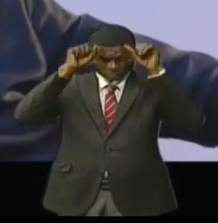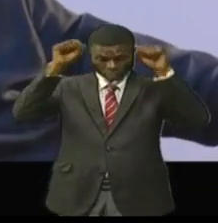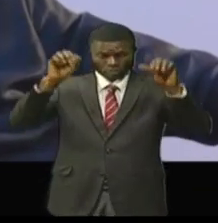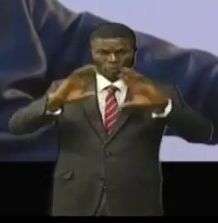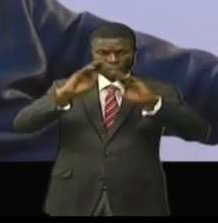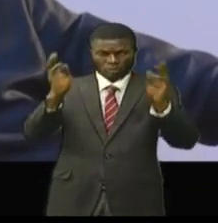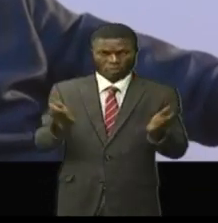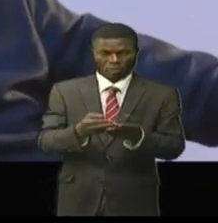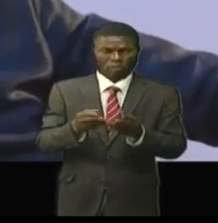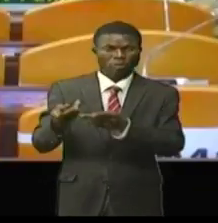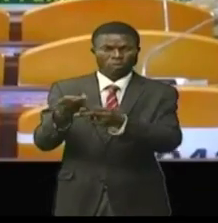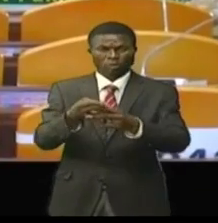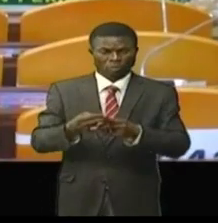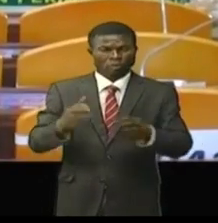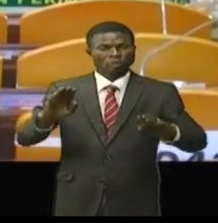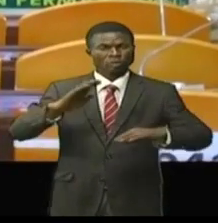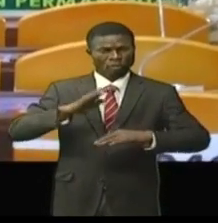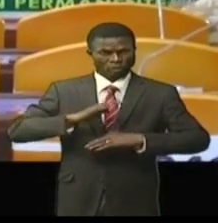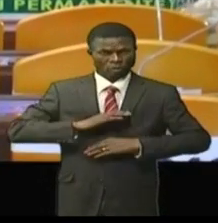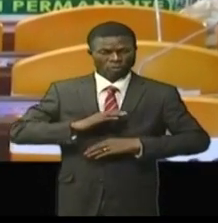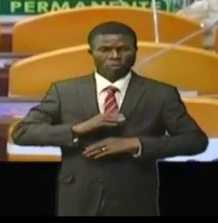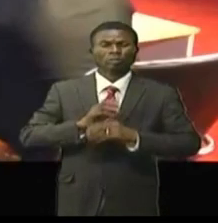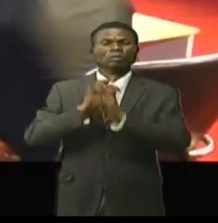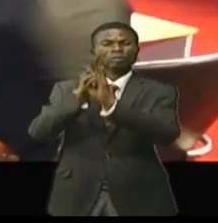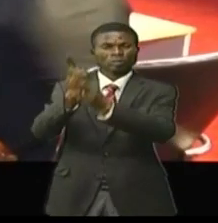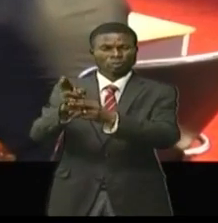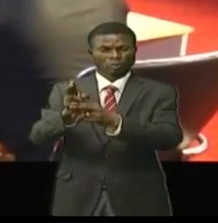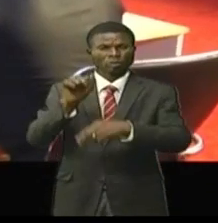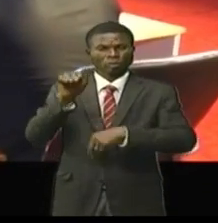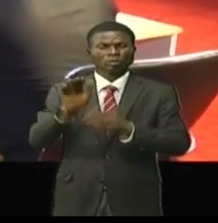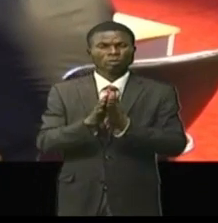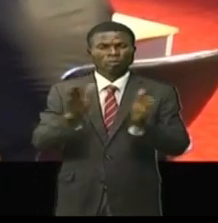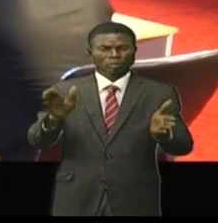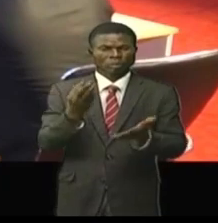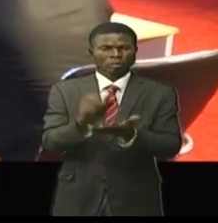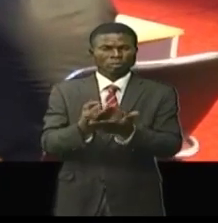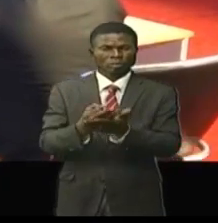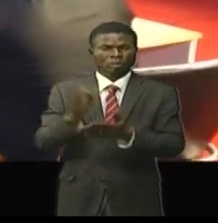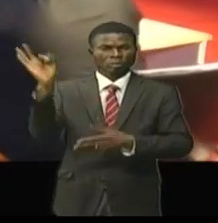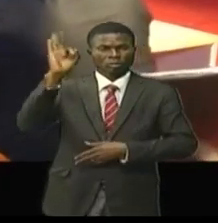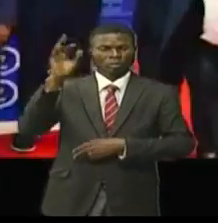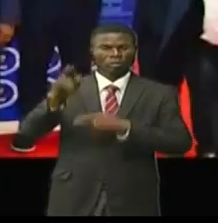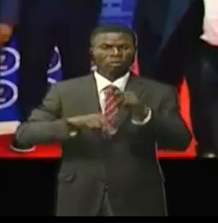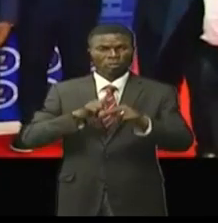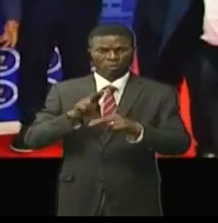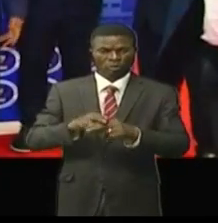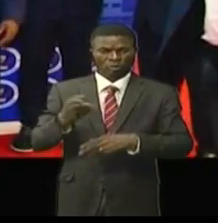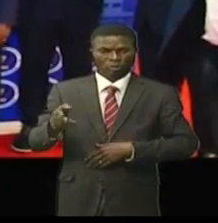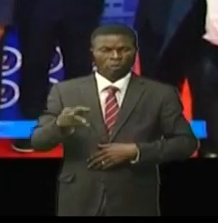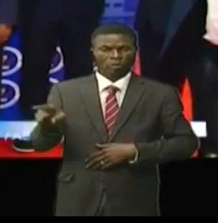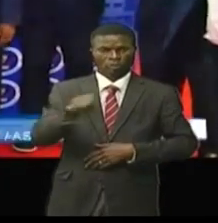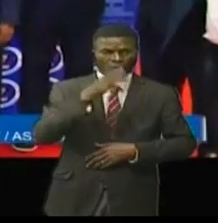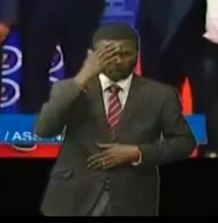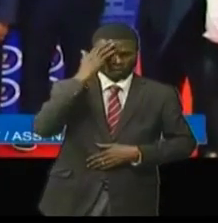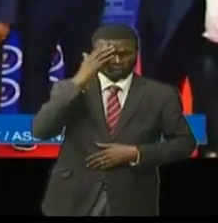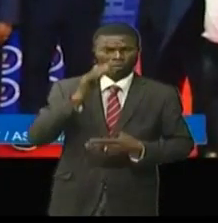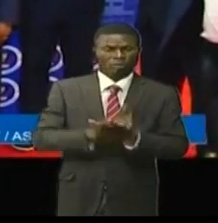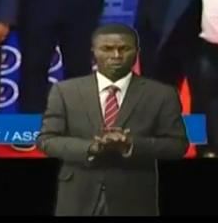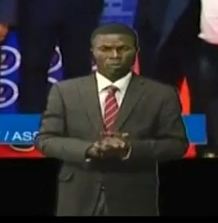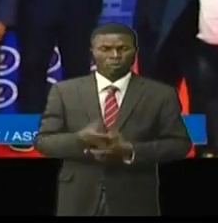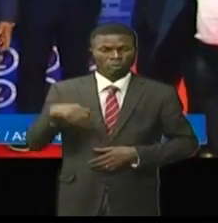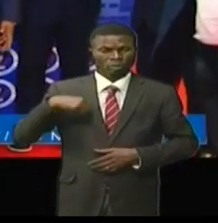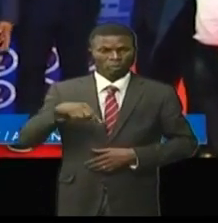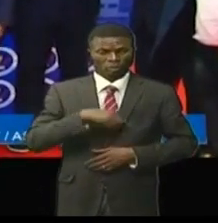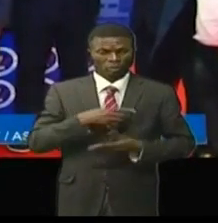commission environnement, s'est dit satisfait des échanges avec le directeur général du Fonds forestier national. Vous savez que parmi nous, il y